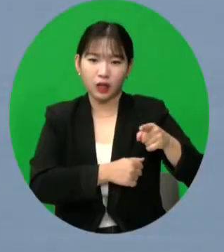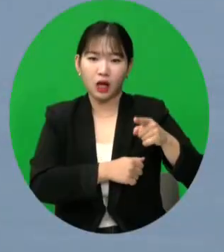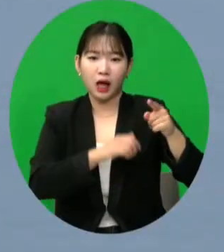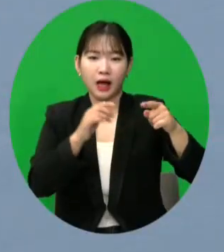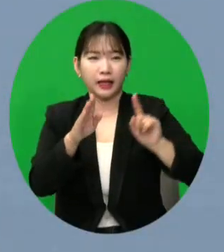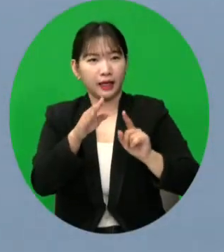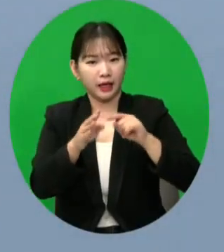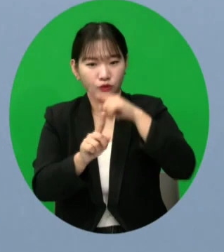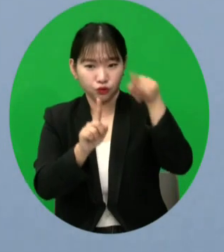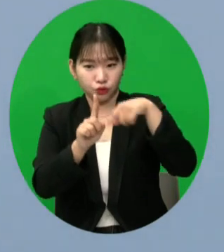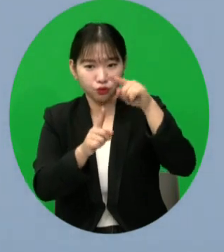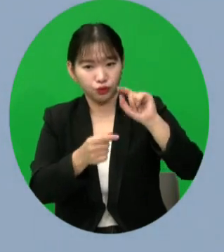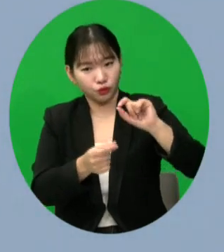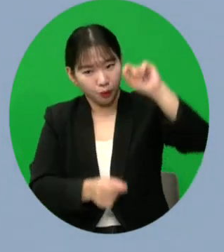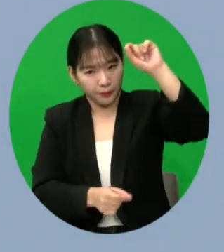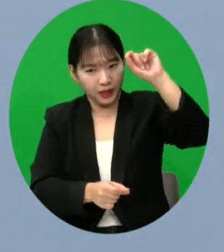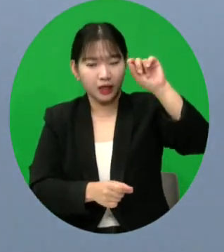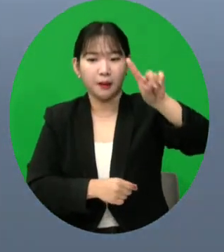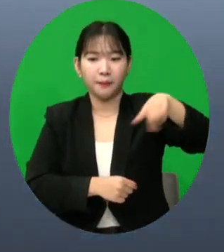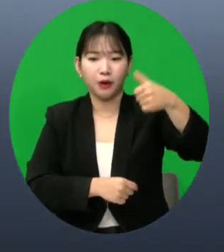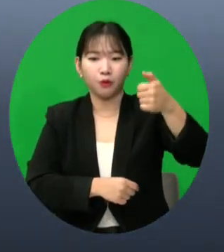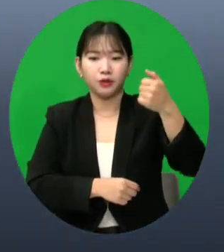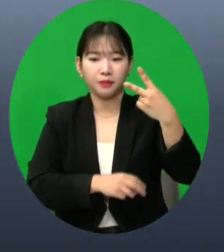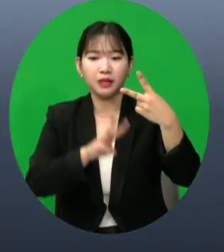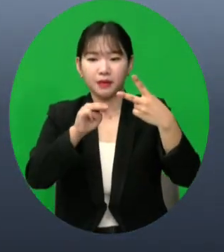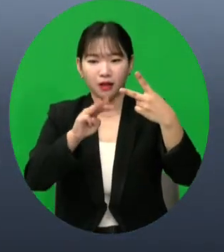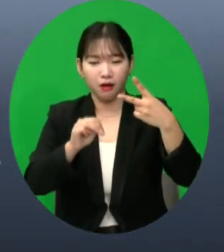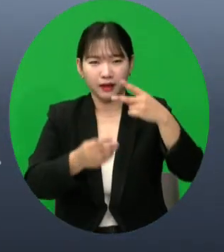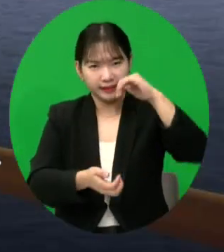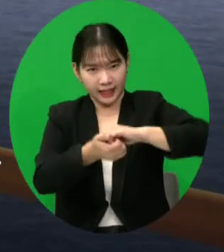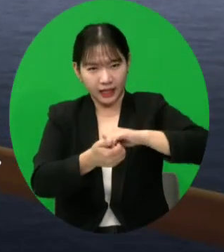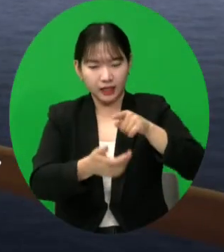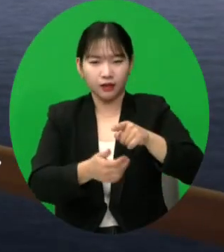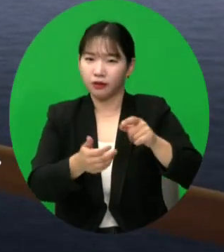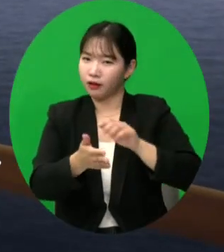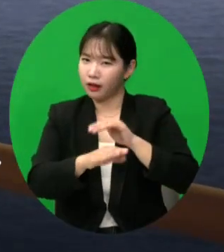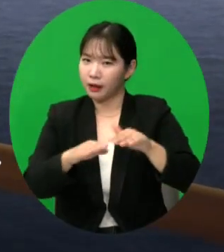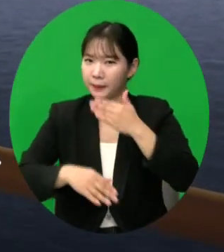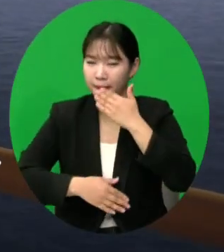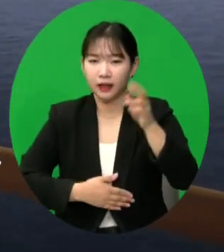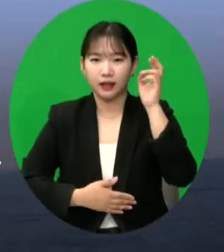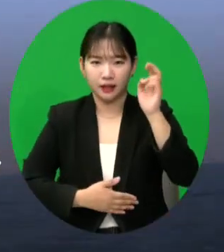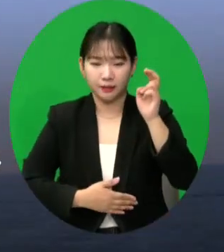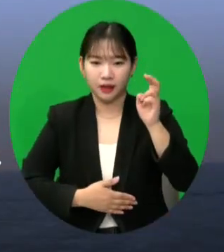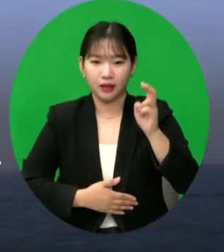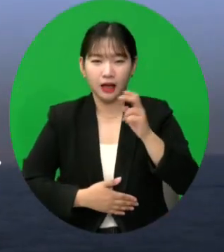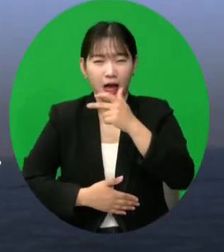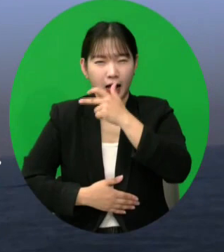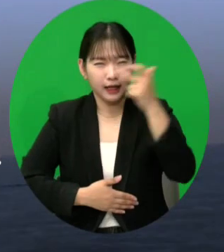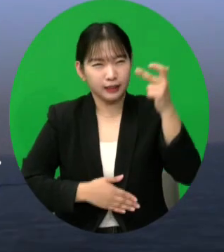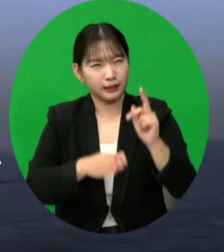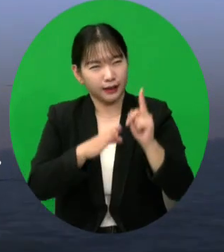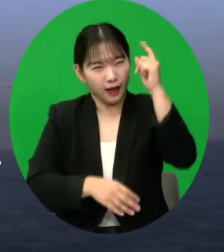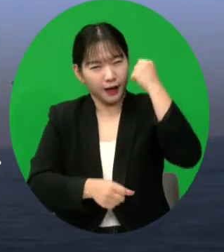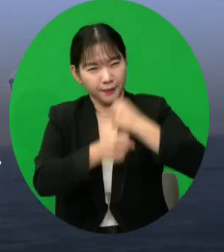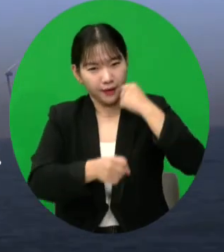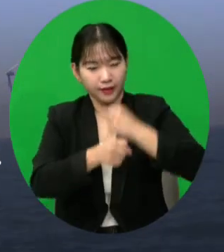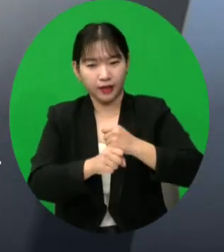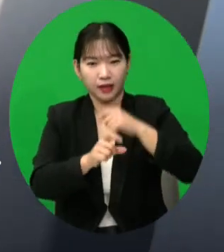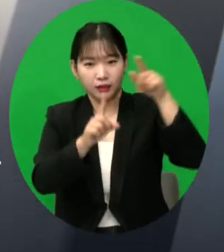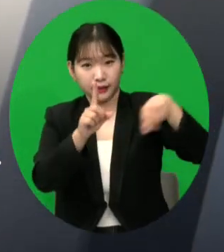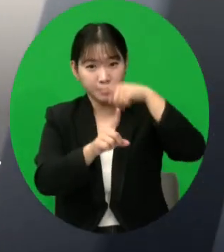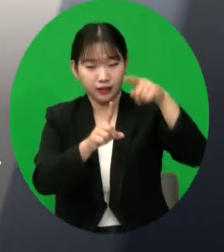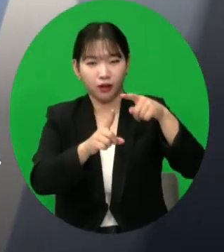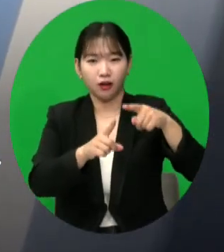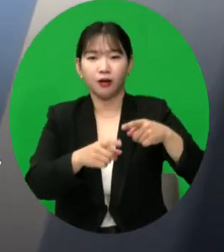높이를 152m 이하로 제약했던 문제도 해결 가능성이 높아지고 있습니다. 대형화 추세인 해상풍력발전기